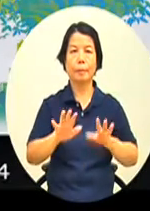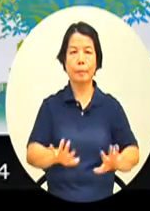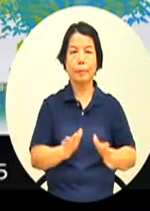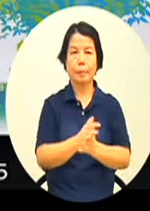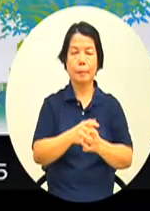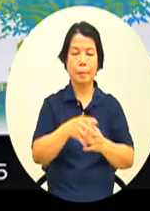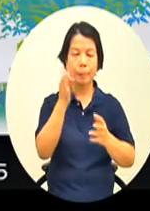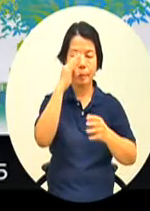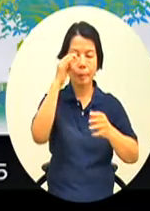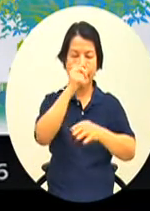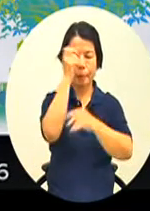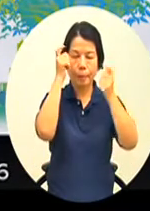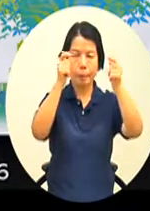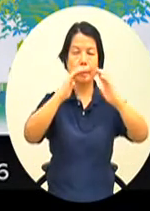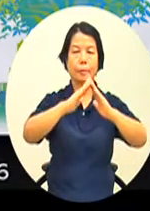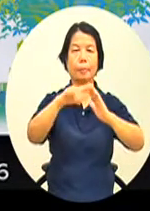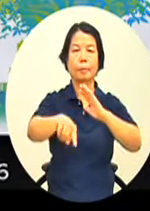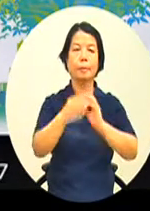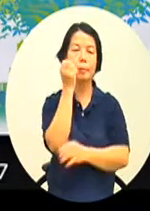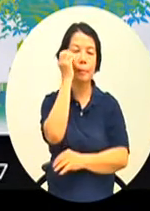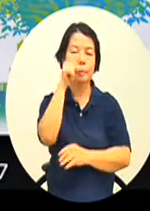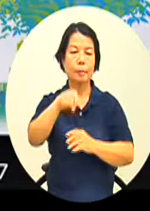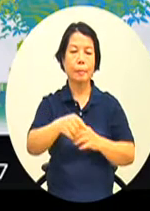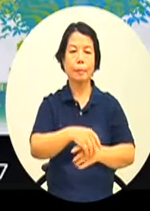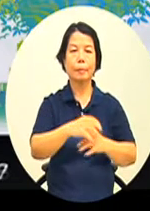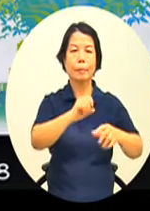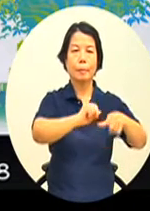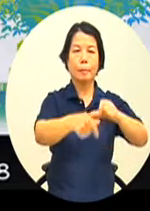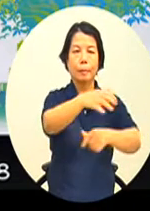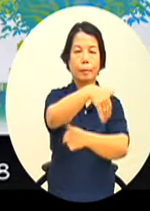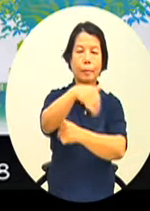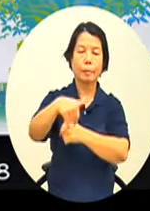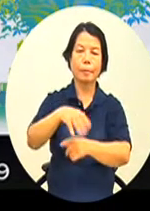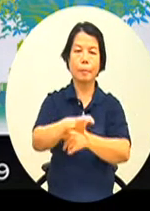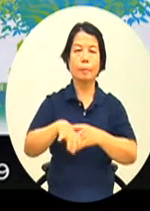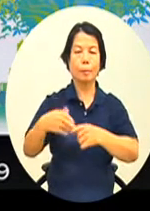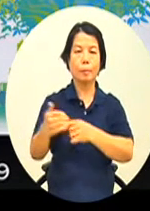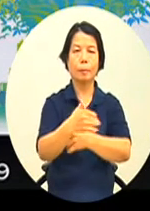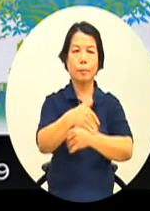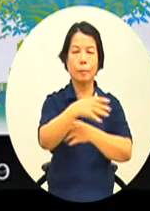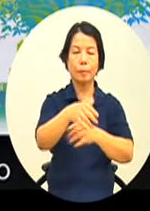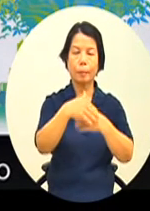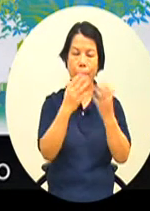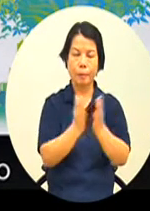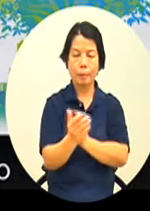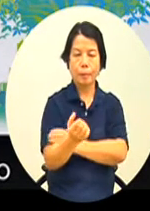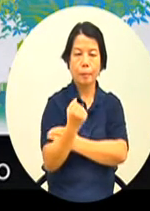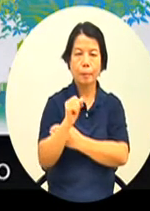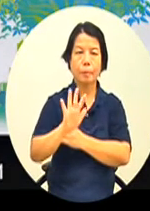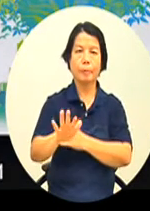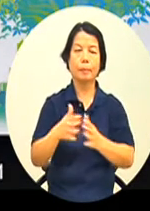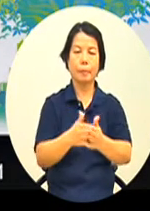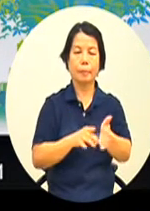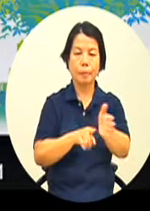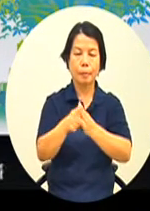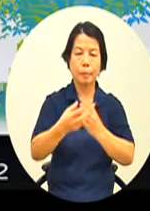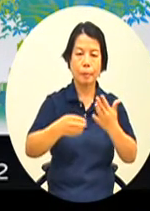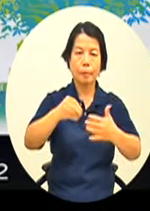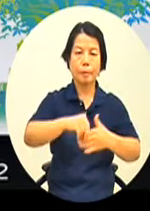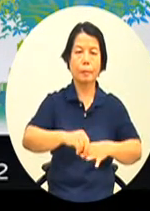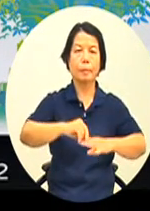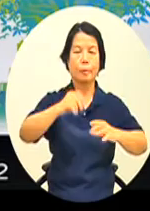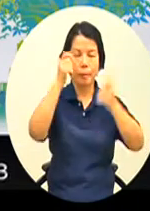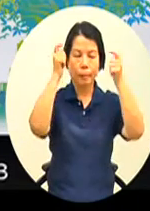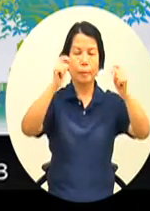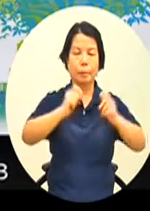高雄的部分哦，高雄在这个观光还有招商农渔产的积极向外行销上面，直接的提升了高雄在国际的能